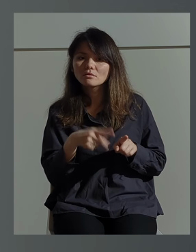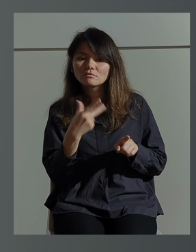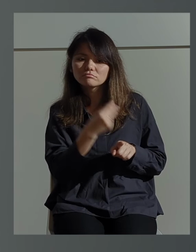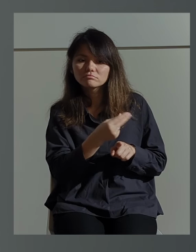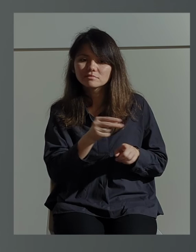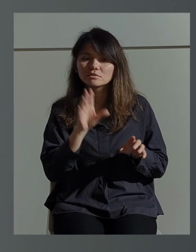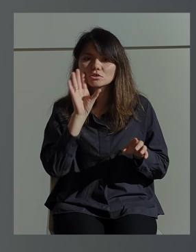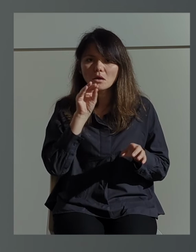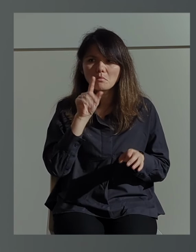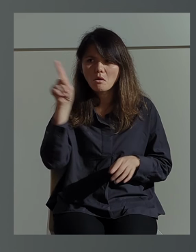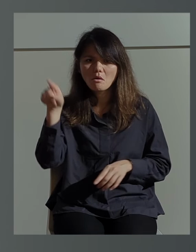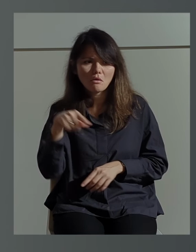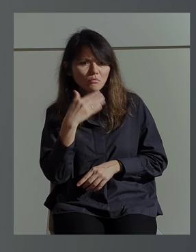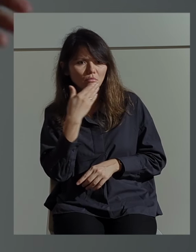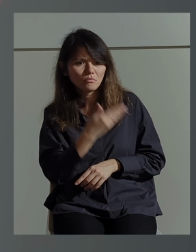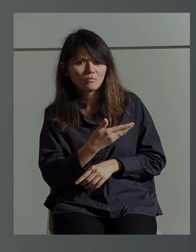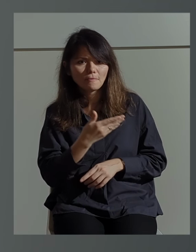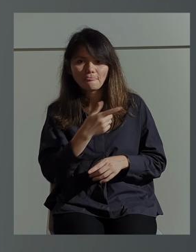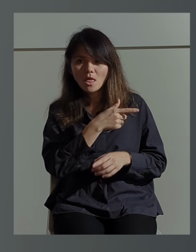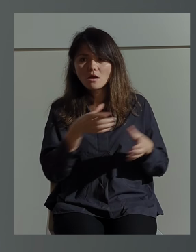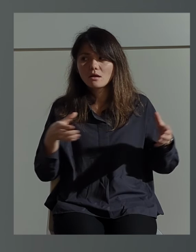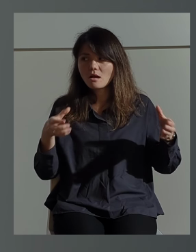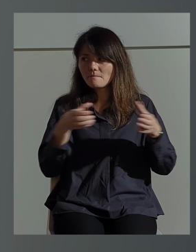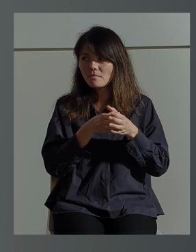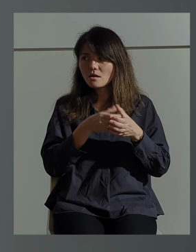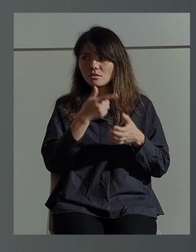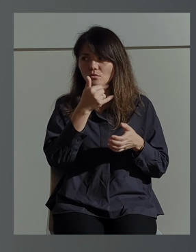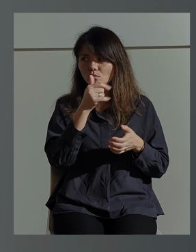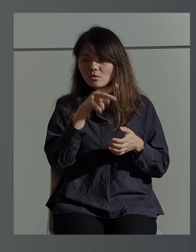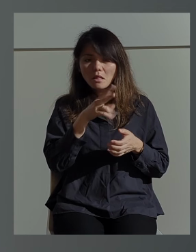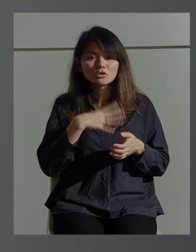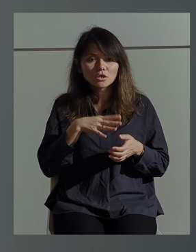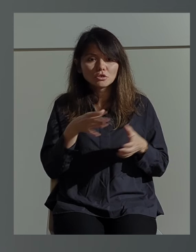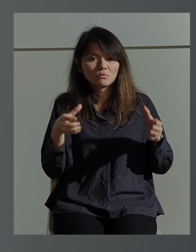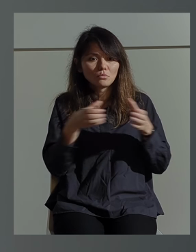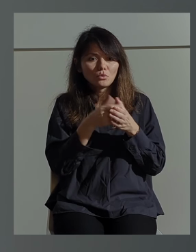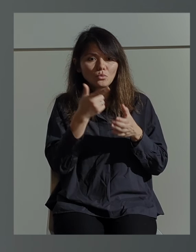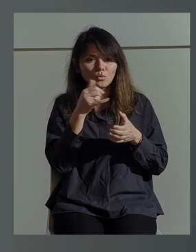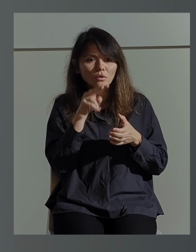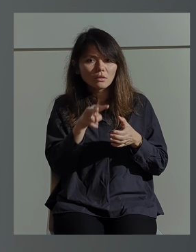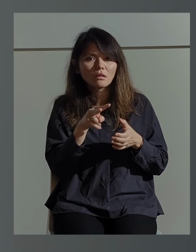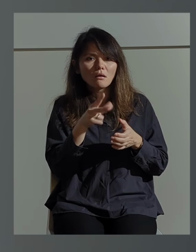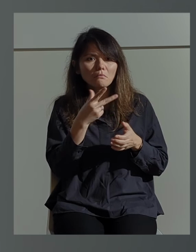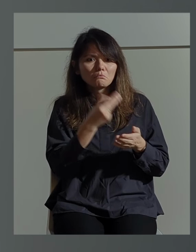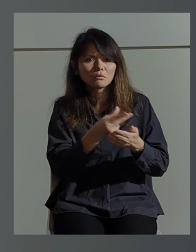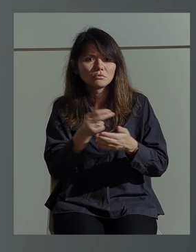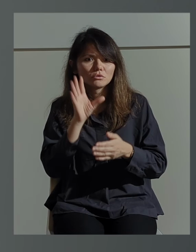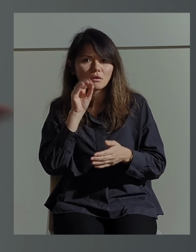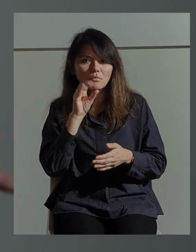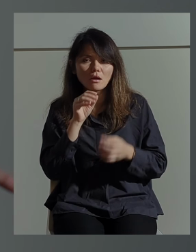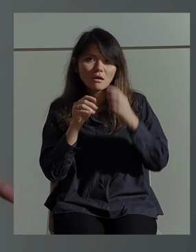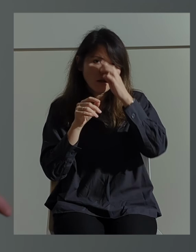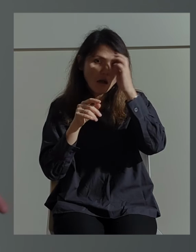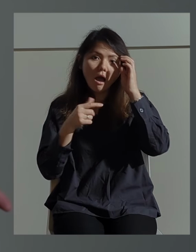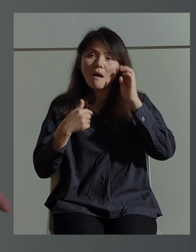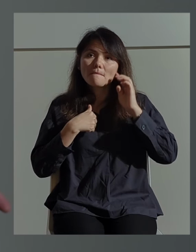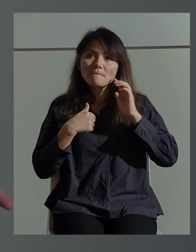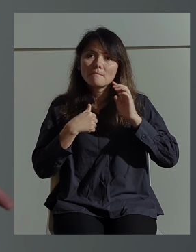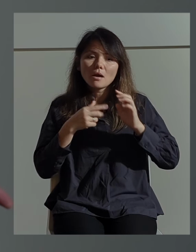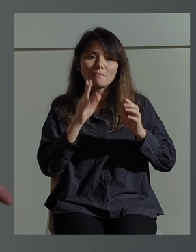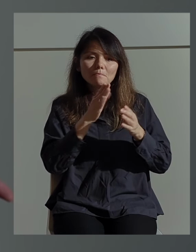а дуть говорит А зачем в компании а он работает в компании Google а зачем в компании Google приют для собак он говорит Ну как Мы не успеваем домой